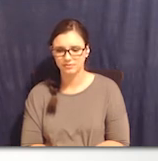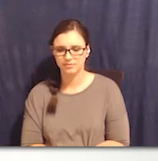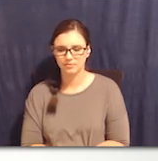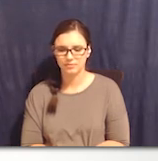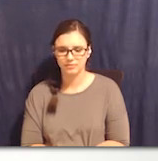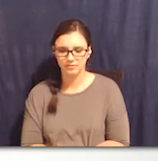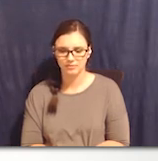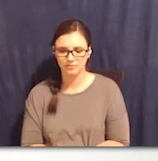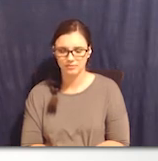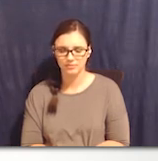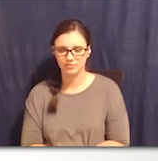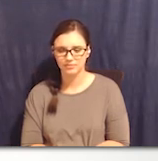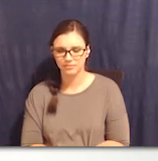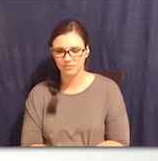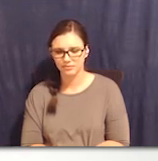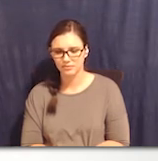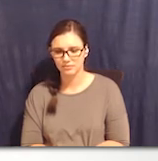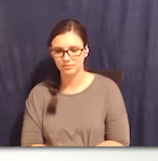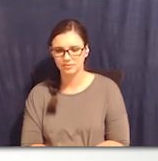소리